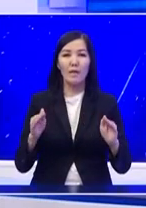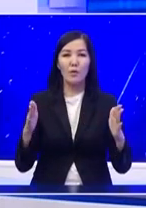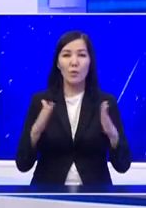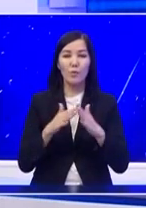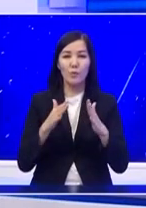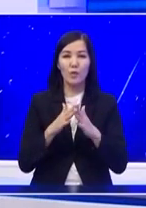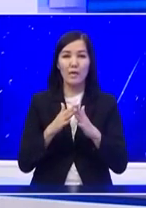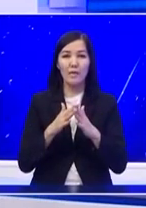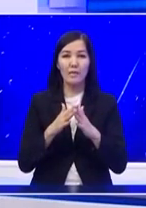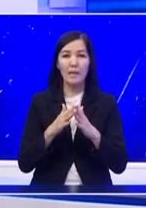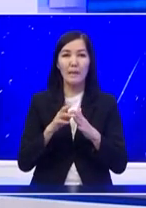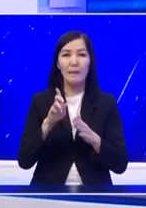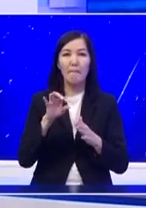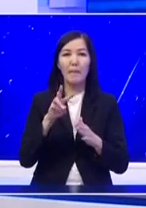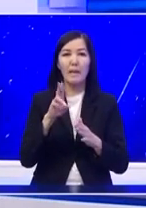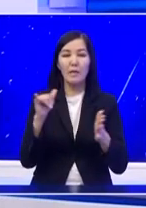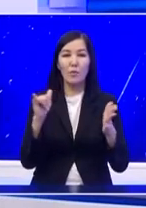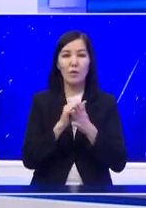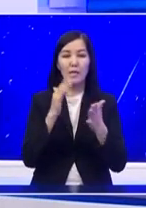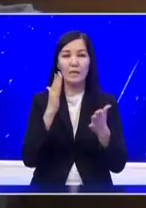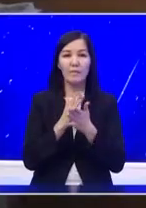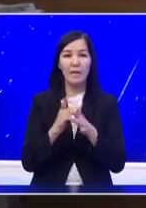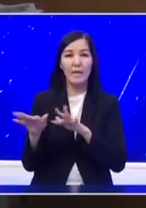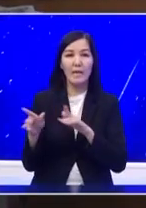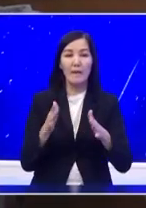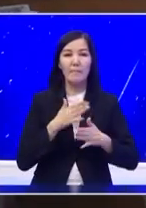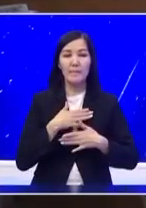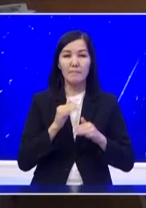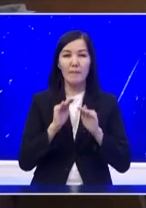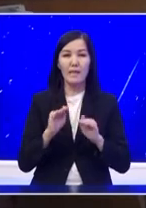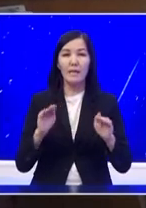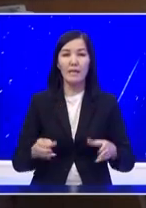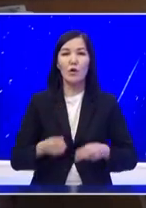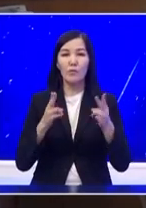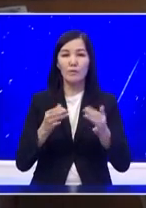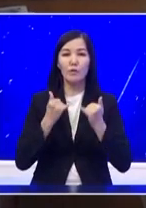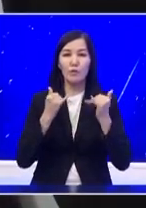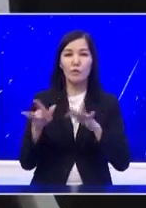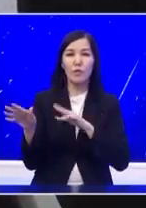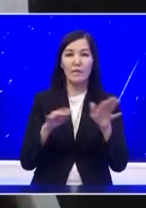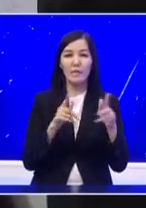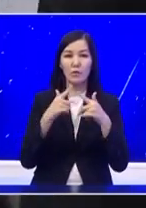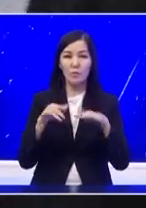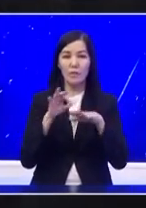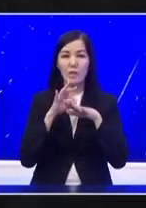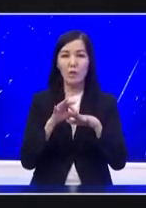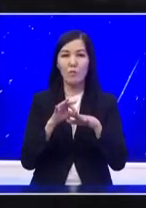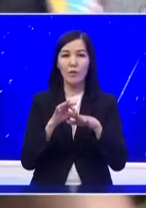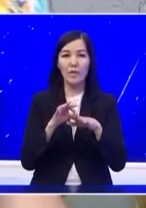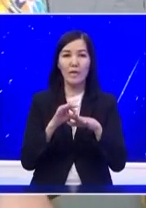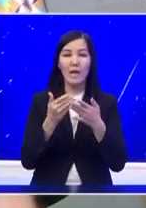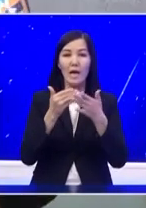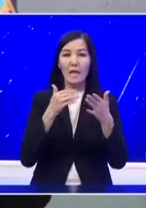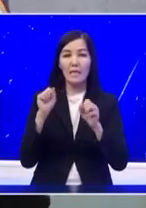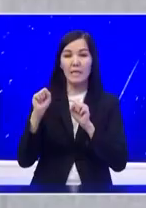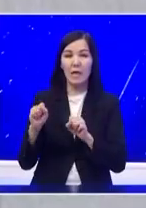терезелеріне блокираторлар орнатып жатыр. Бұл шара біз балалардың қауіпсіздігі үшін акция саясында ұйымдастырылып отыр. Саладағылар алдын